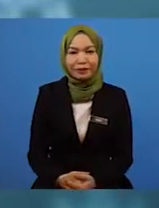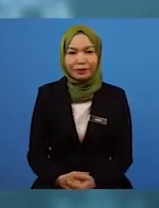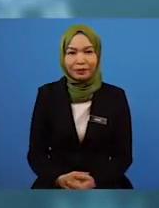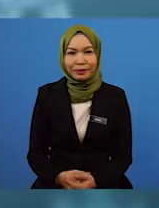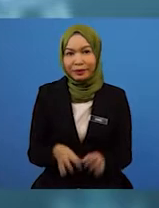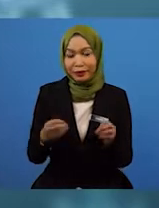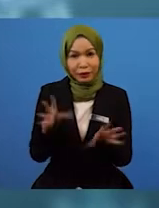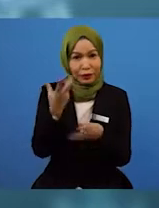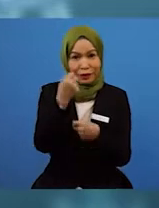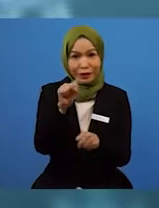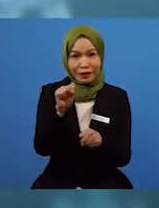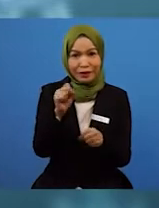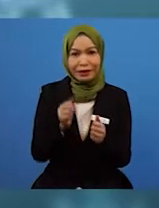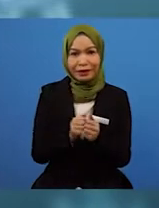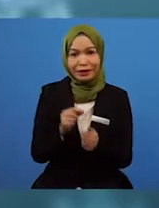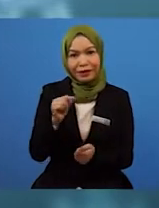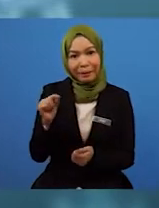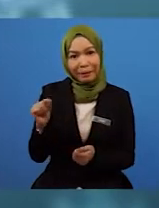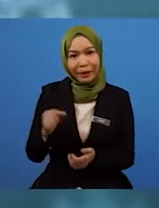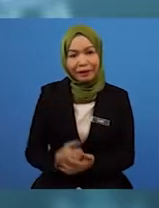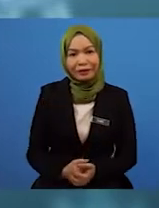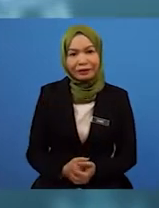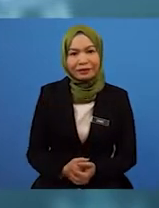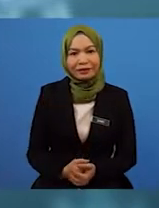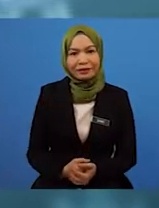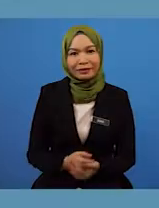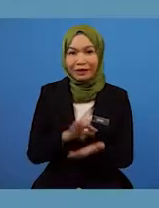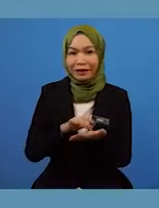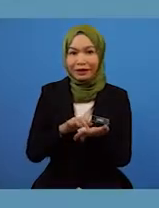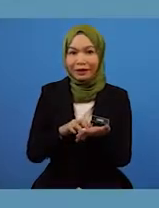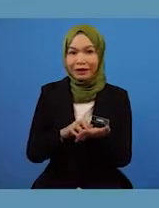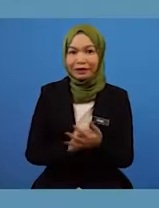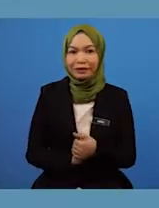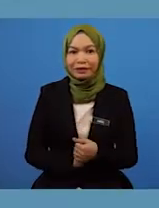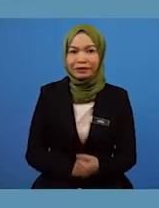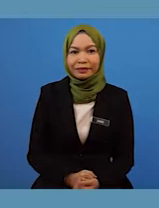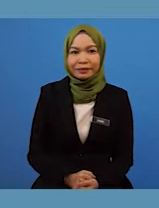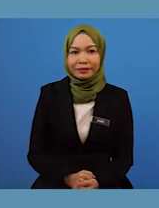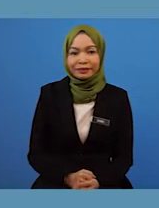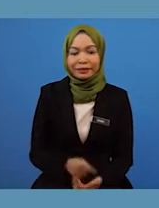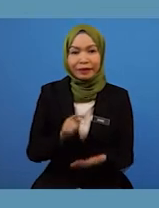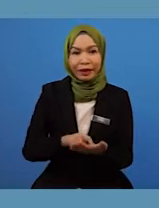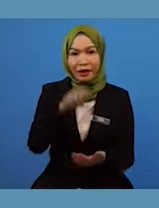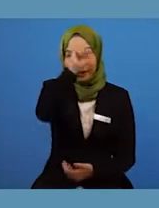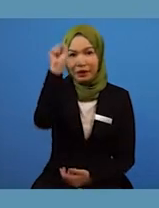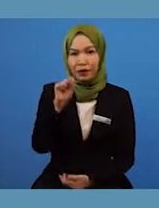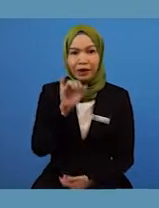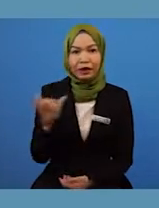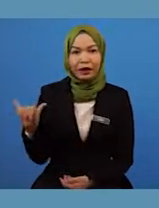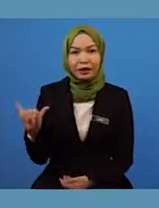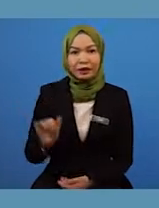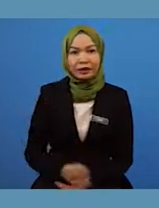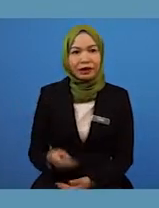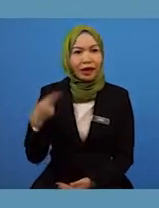Dah bersedia dengan pen, kertas dan kalkulator? Okey, ini soalannya.